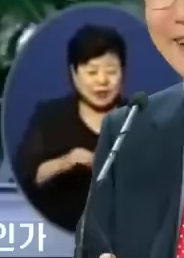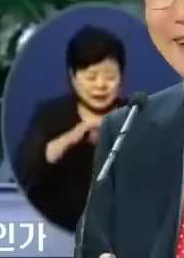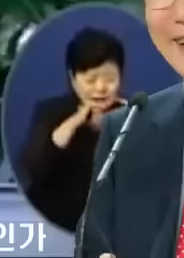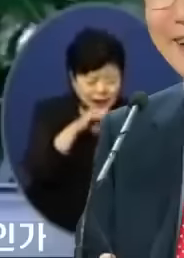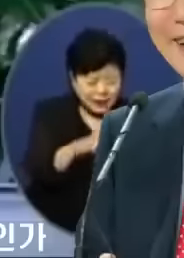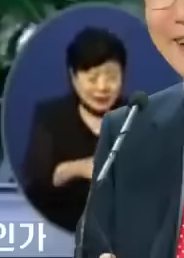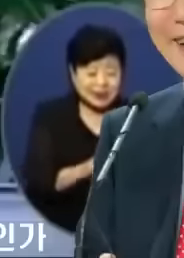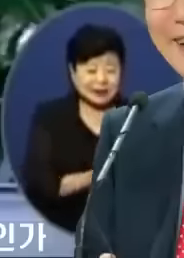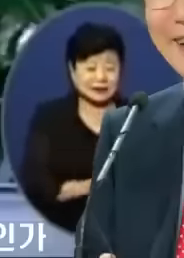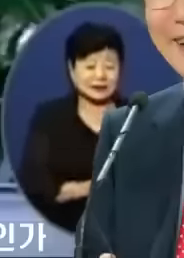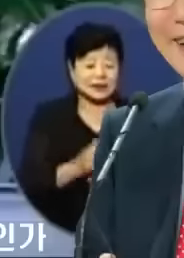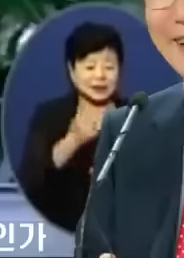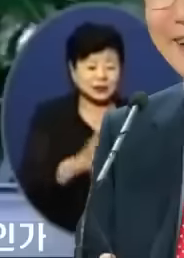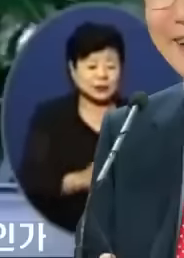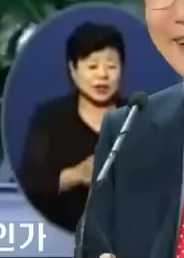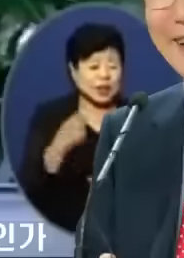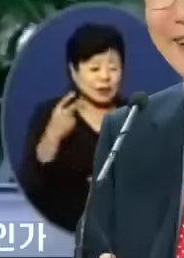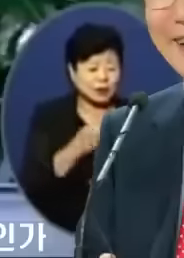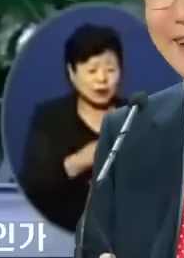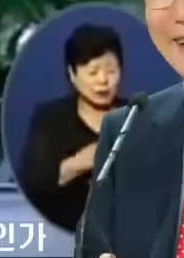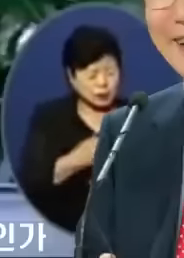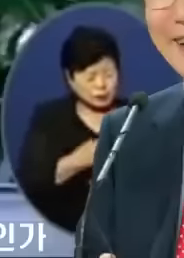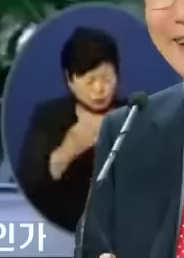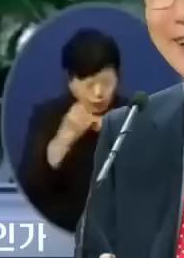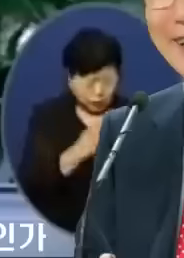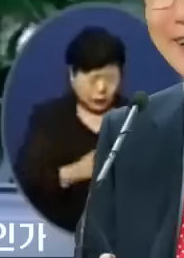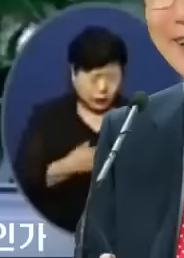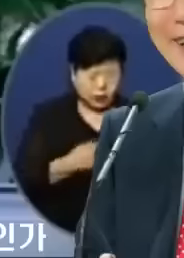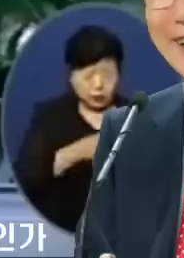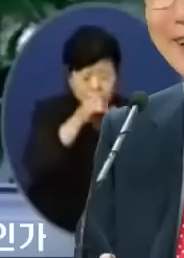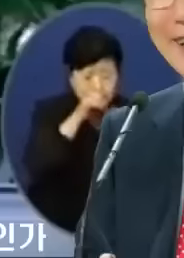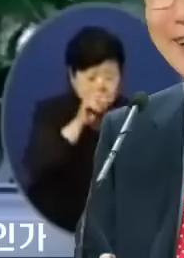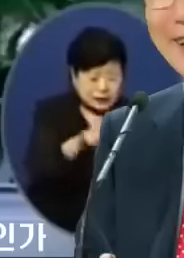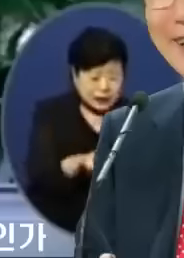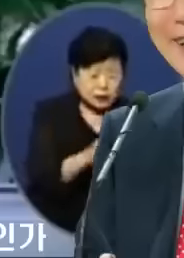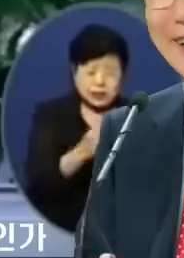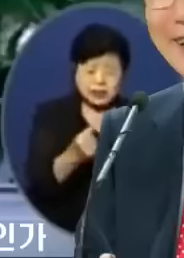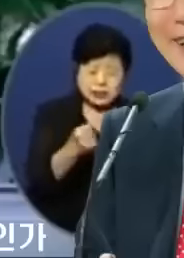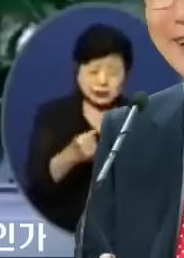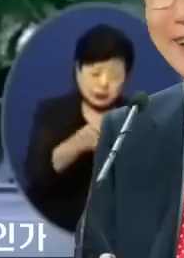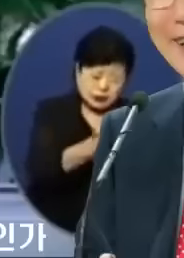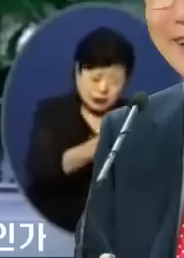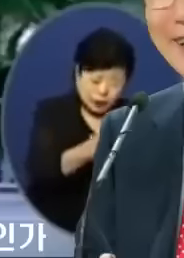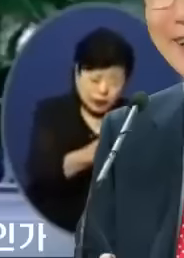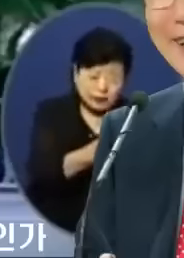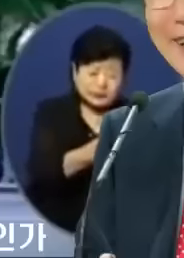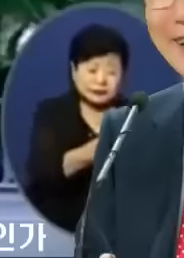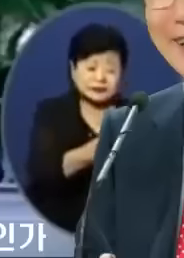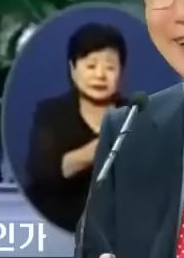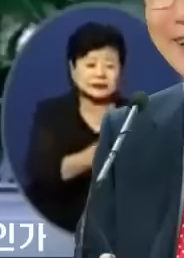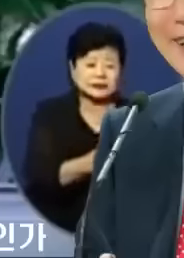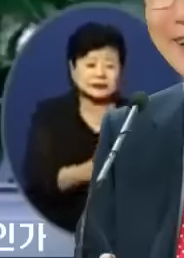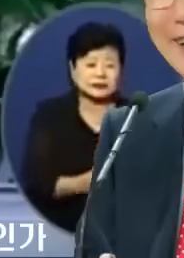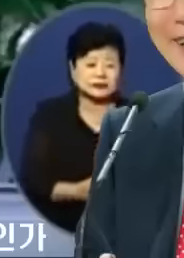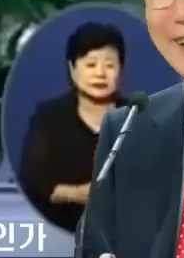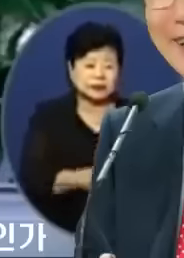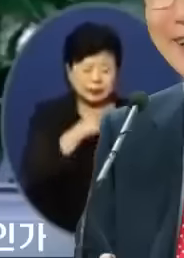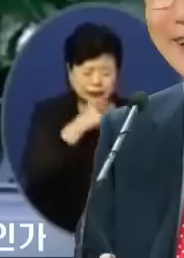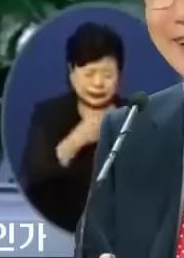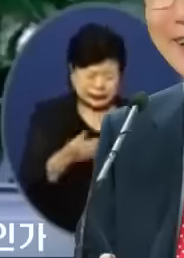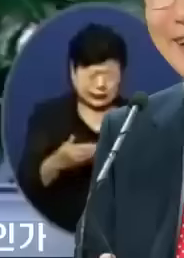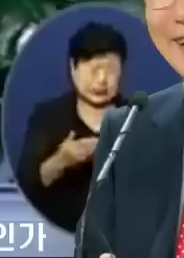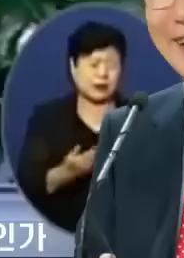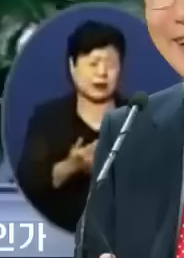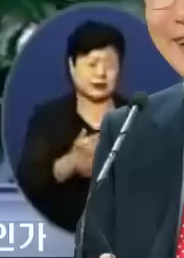세상에 죄뿐 아니라 염려, 근심, 고통, 괴로움이 있을 때 우리 힘으로 싸우려고 하면 피투성이가 되고 마는 것입니다.